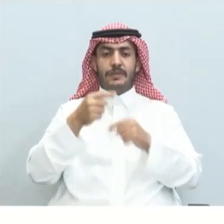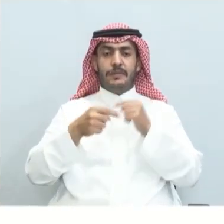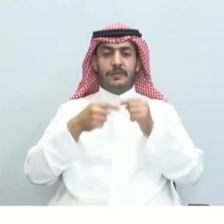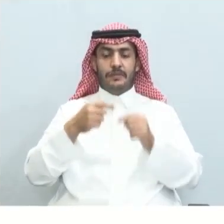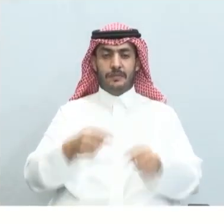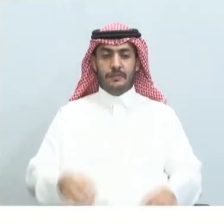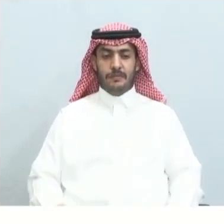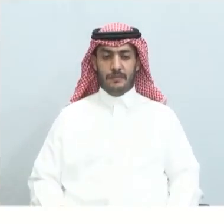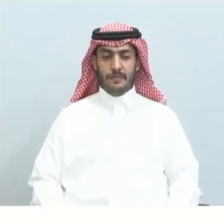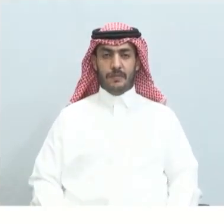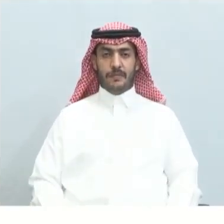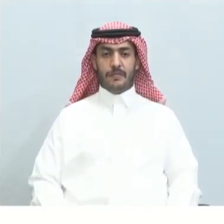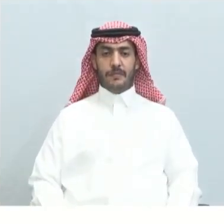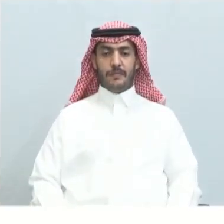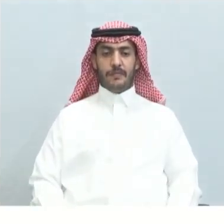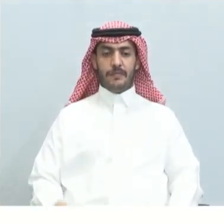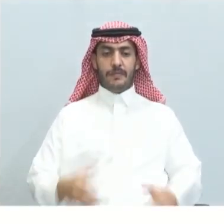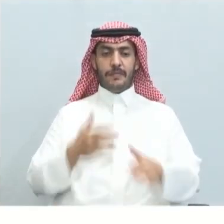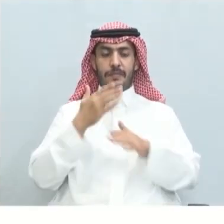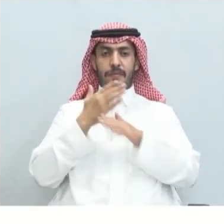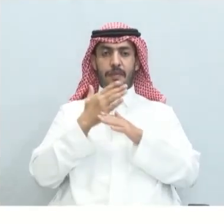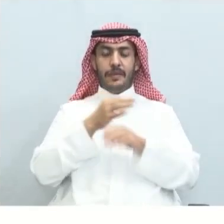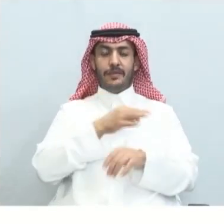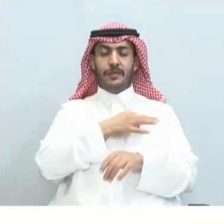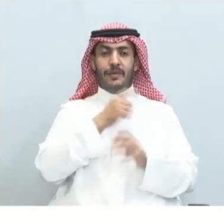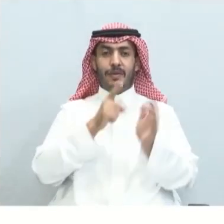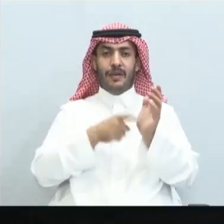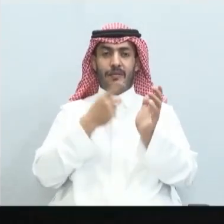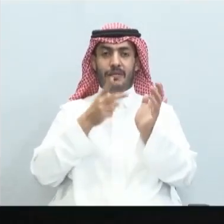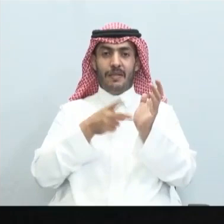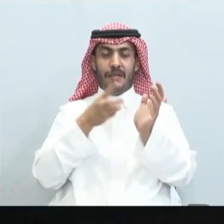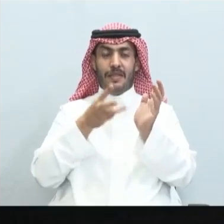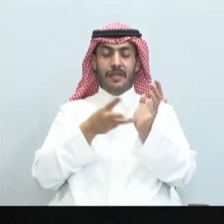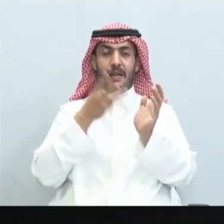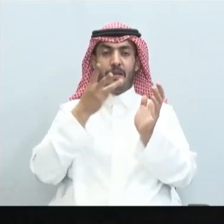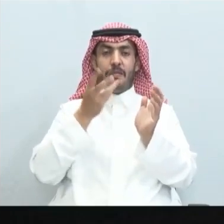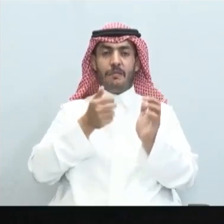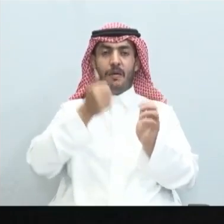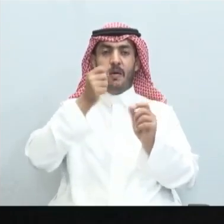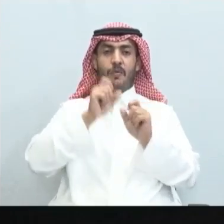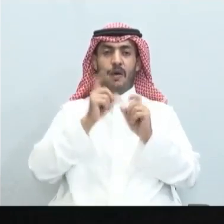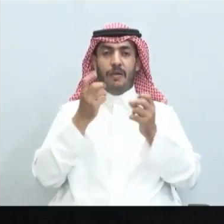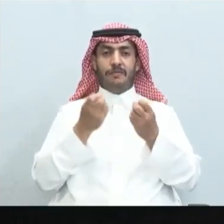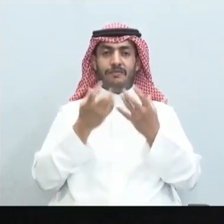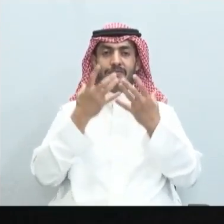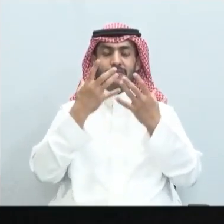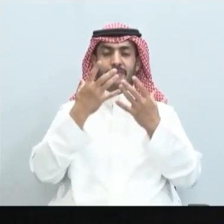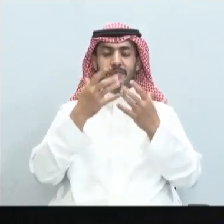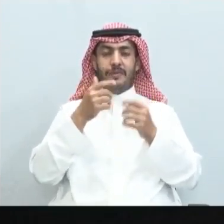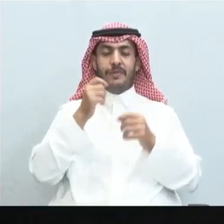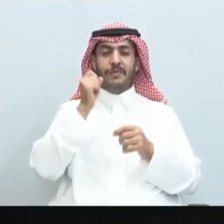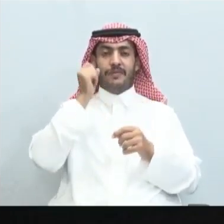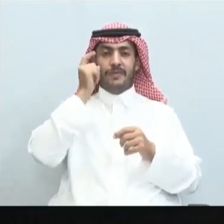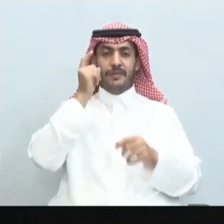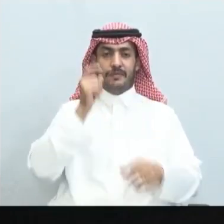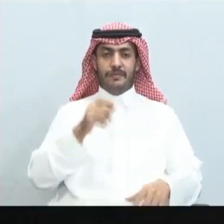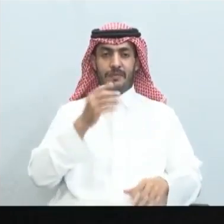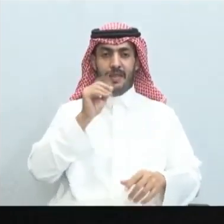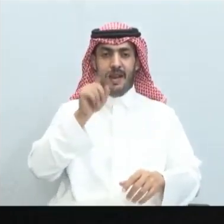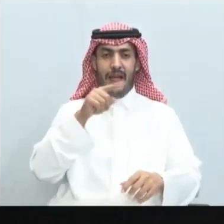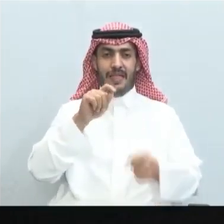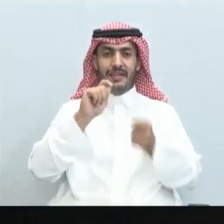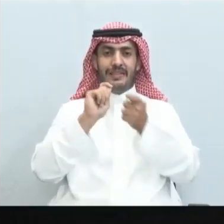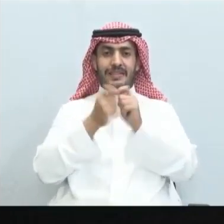من هذه الفرضيه لماذا لان التجربه الثانيه والثالثه قد تظهر بعض الاخطاء بعض